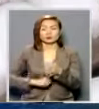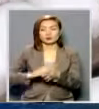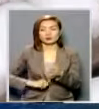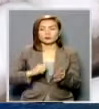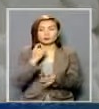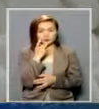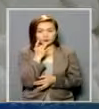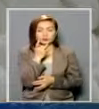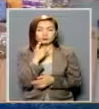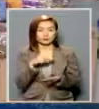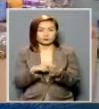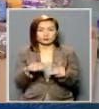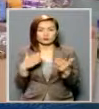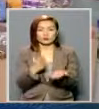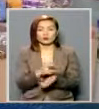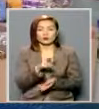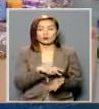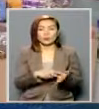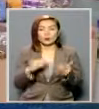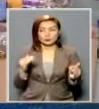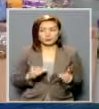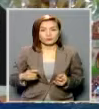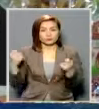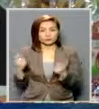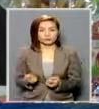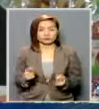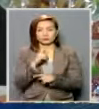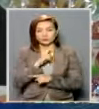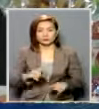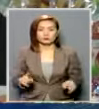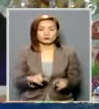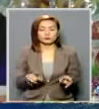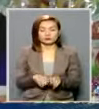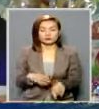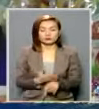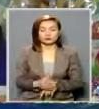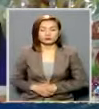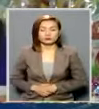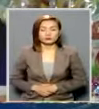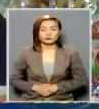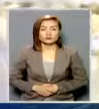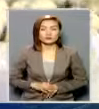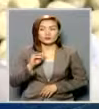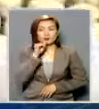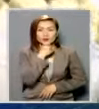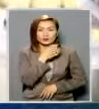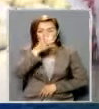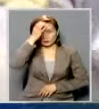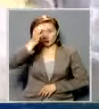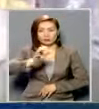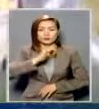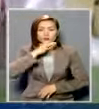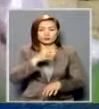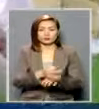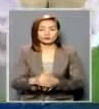ұн, жұмыртқа қымбаттайды? Доллар бағасы түссе неге арзандау болмайды деген сауалдар мазалайды. Бұған экономист сарапшымыз былай